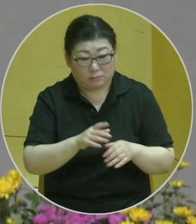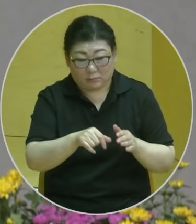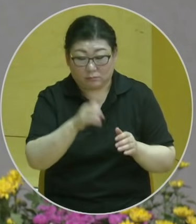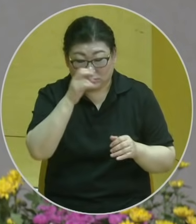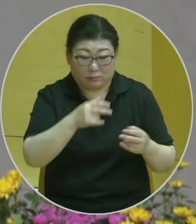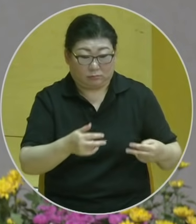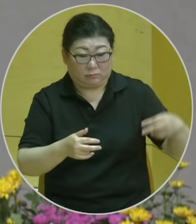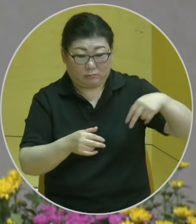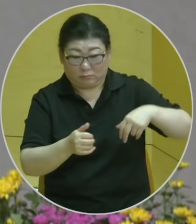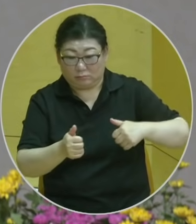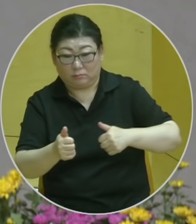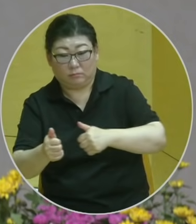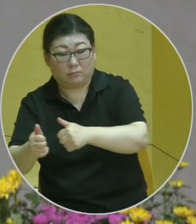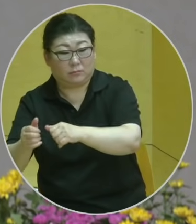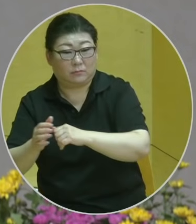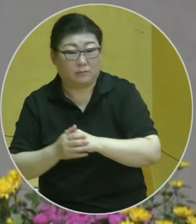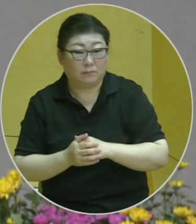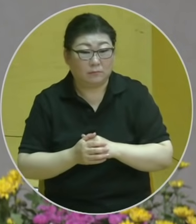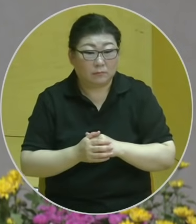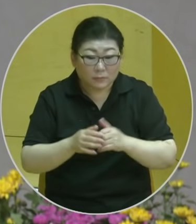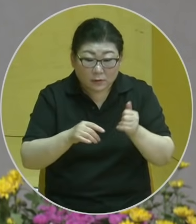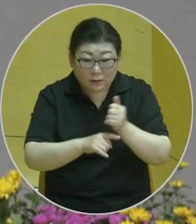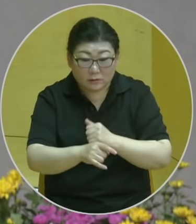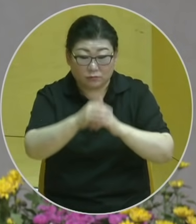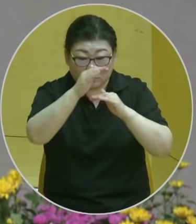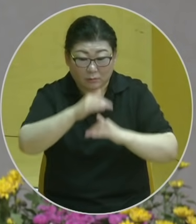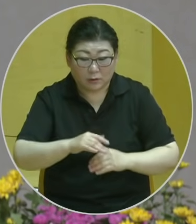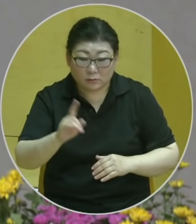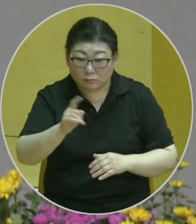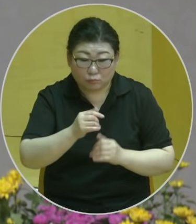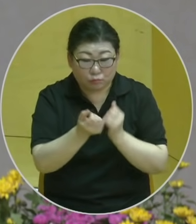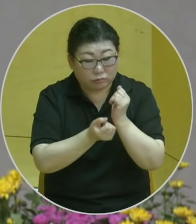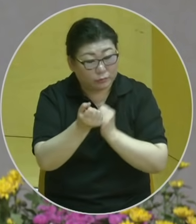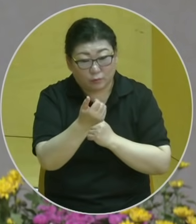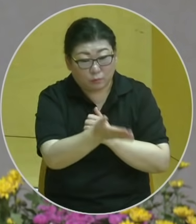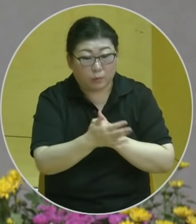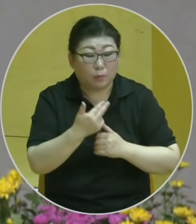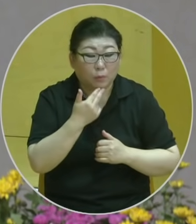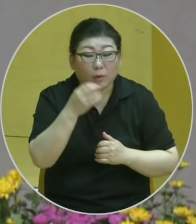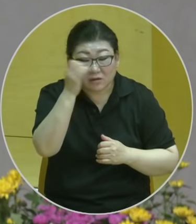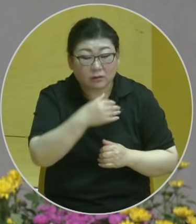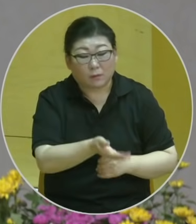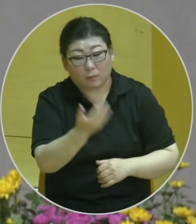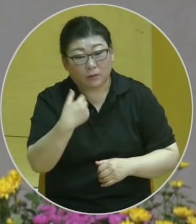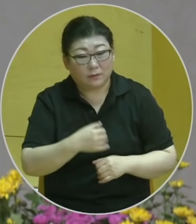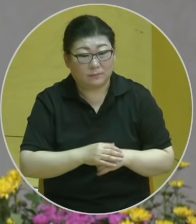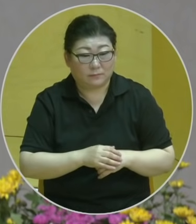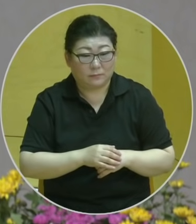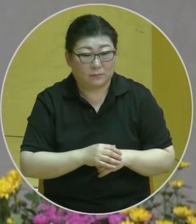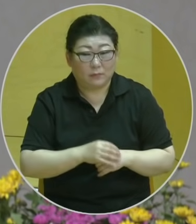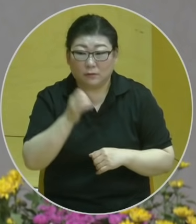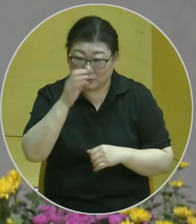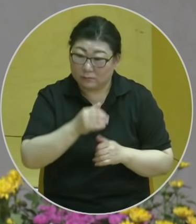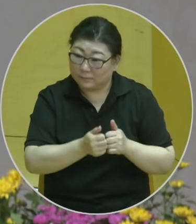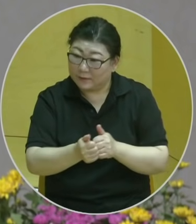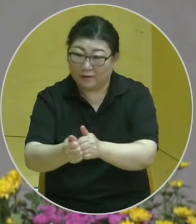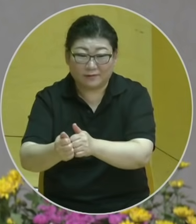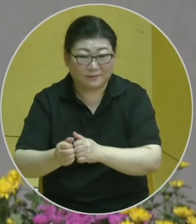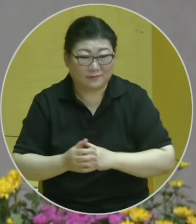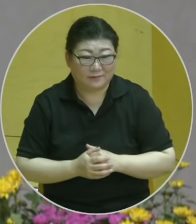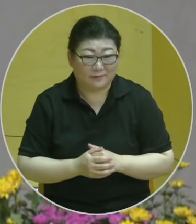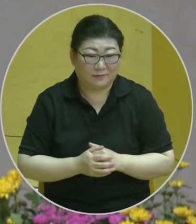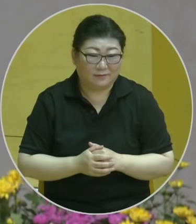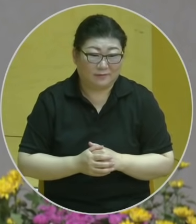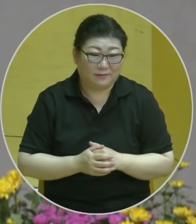과정에 대한 설명은 없이 그냥 예수님께서 따르라고 하시니 이 제자 이 세리 마태가 예수님을 따랐다고